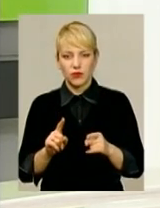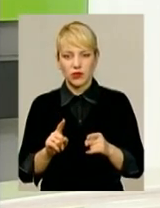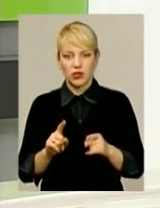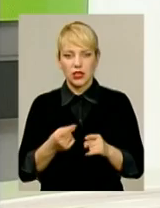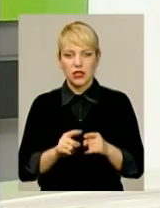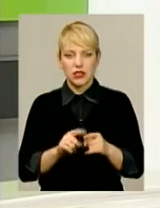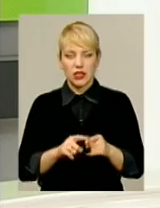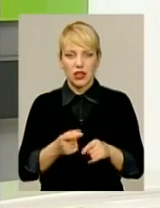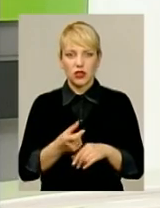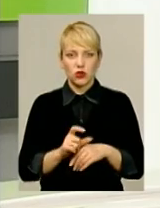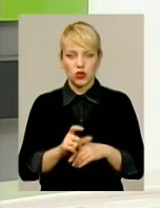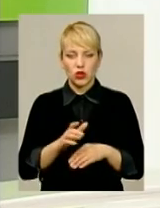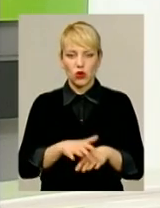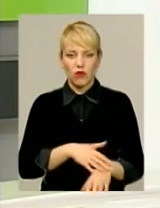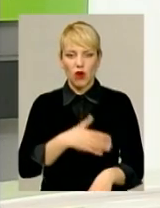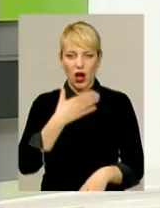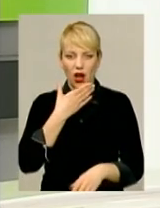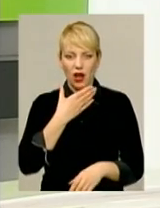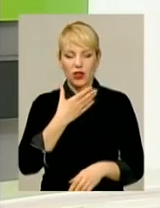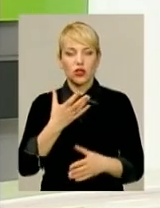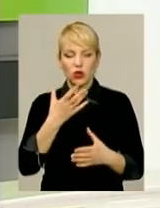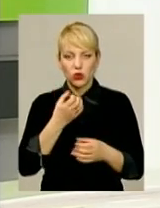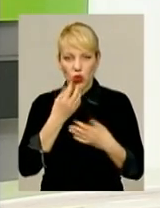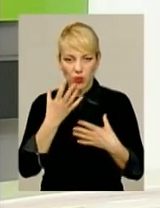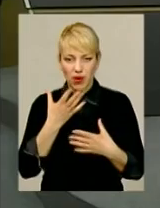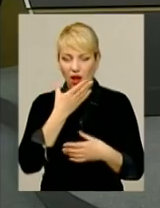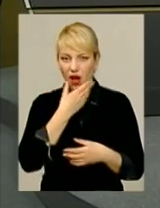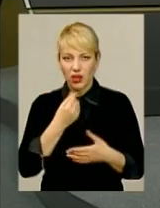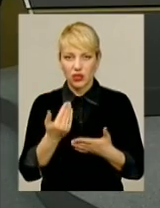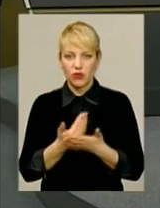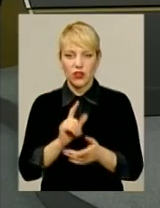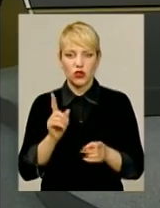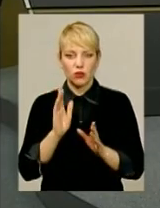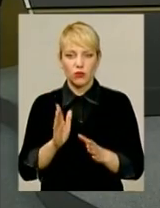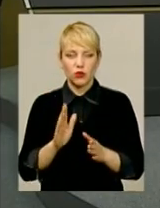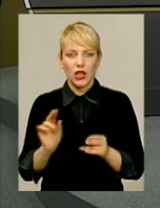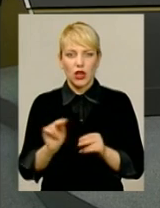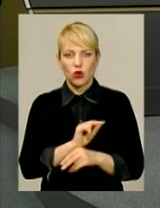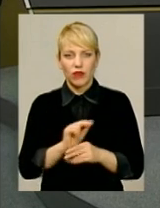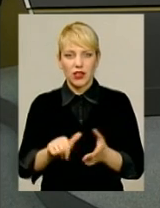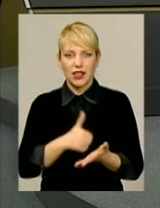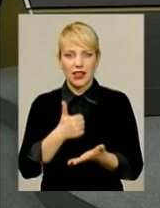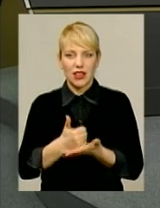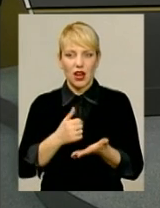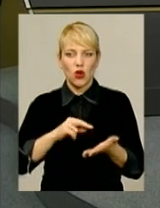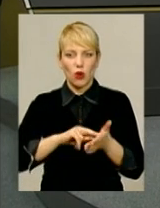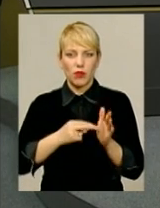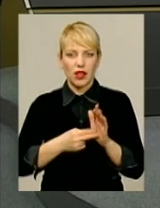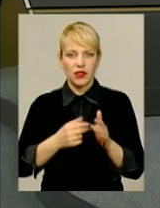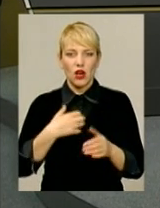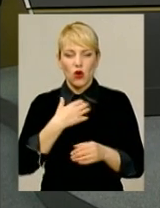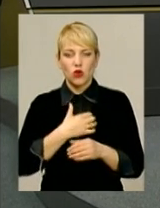це дуже добра і гарна новина, що все-таки буде коригування генерального плану. Саме основне, щоб він